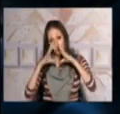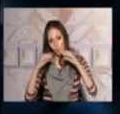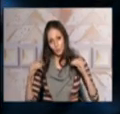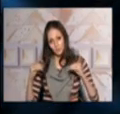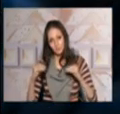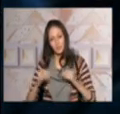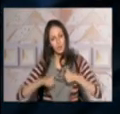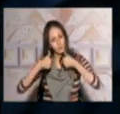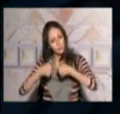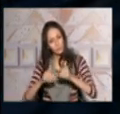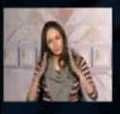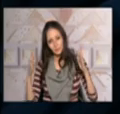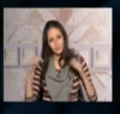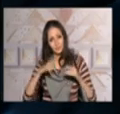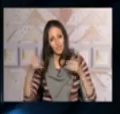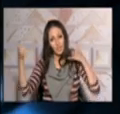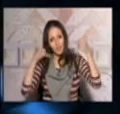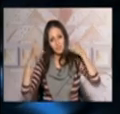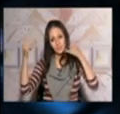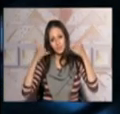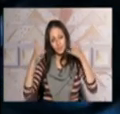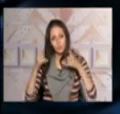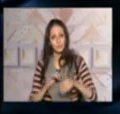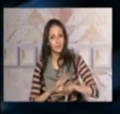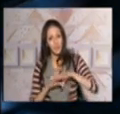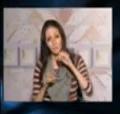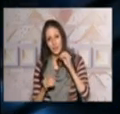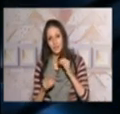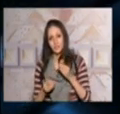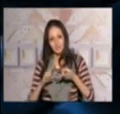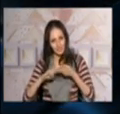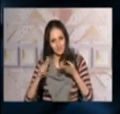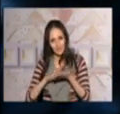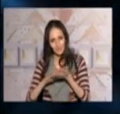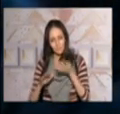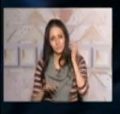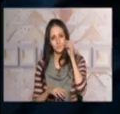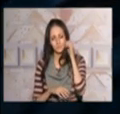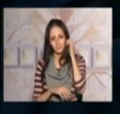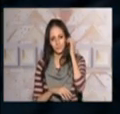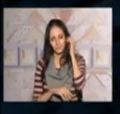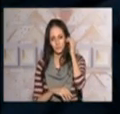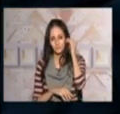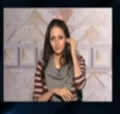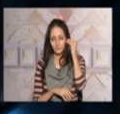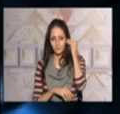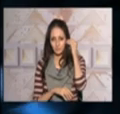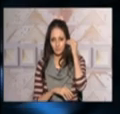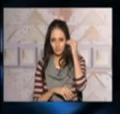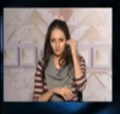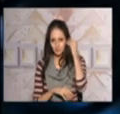في الاتصالات الاوليه في عمليه السلام بكفاءه تامه. بالتالي لدينا تجربه، لكن على